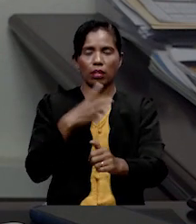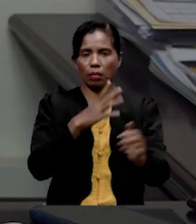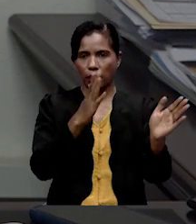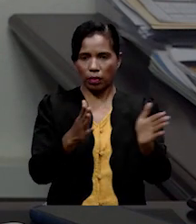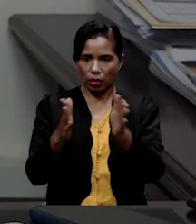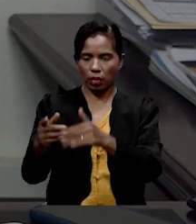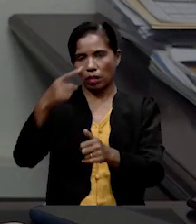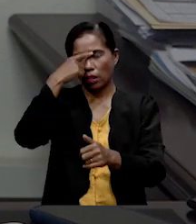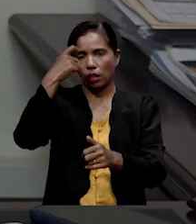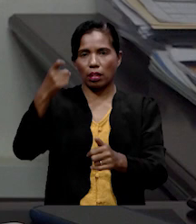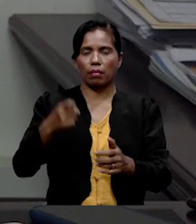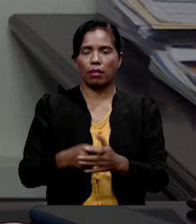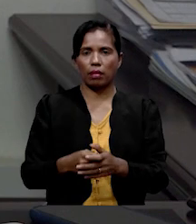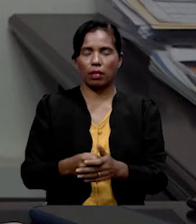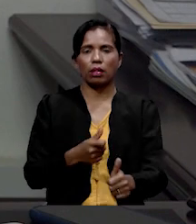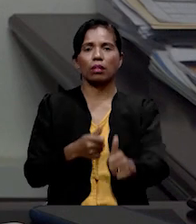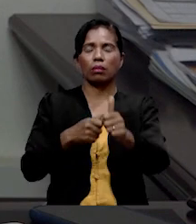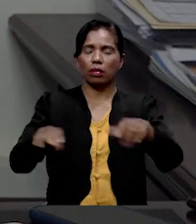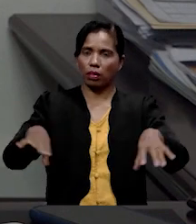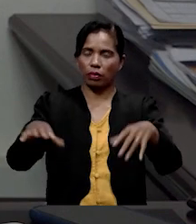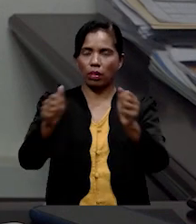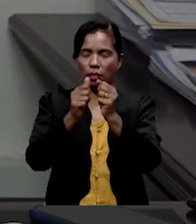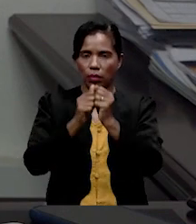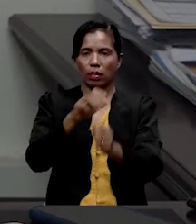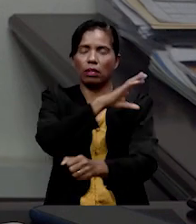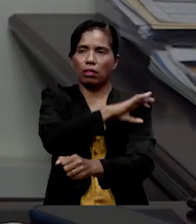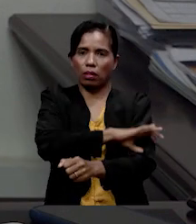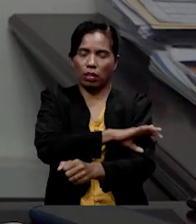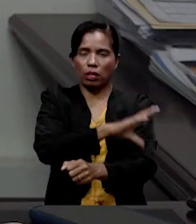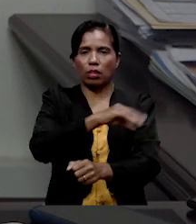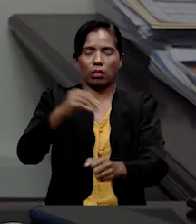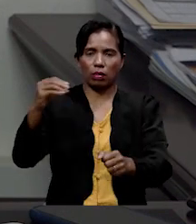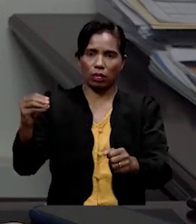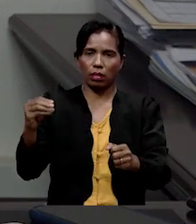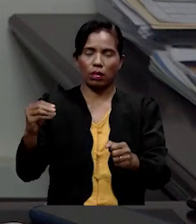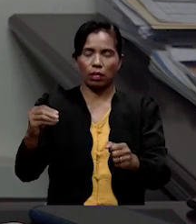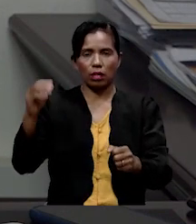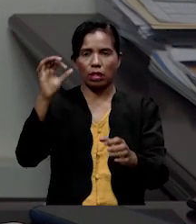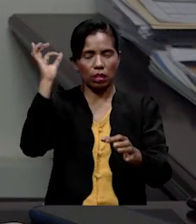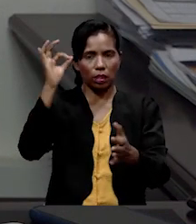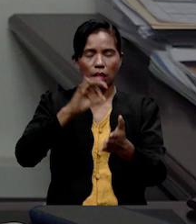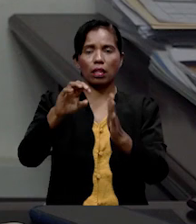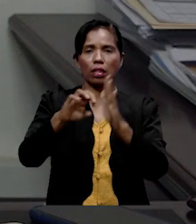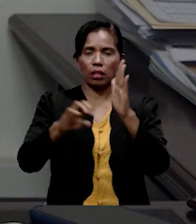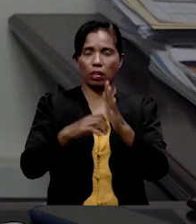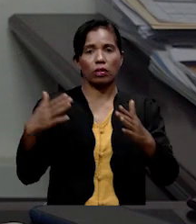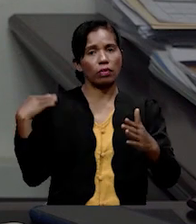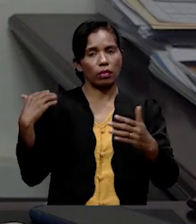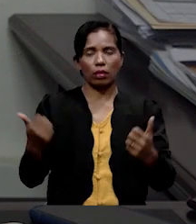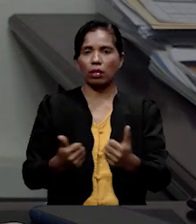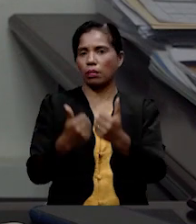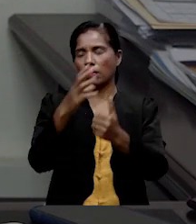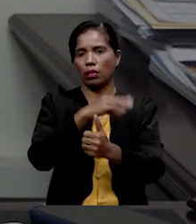tamba tur koordinasaun nebe ma parte siguransa nenyen ho sekretaris tarjun tur disportu imos parte